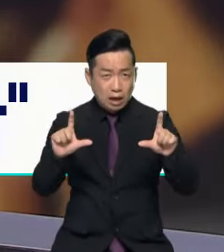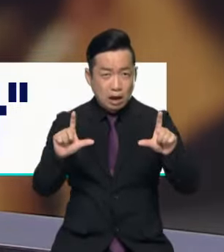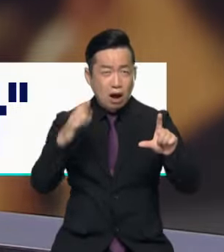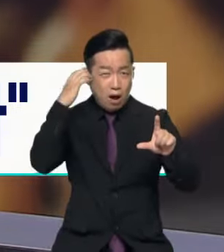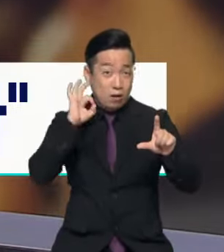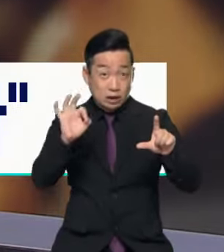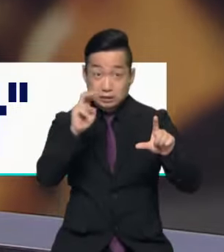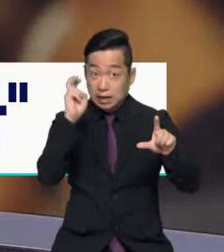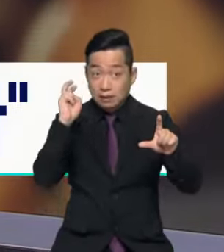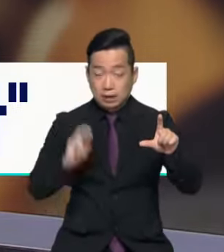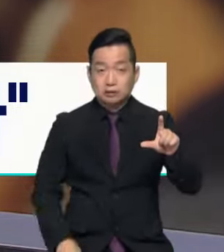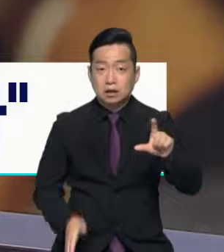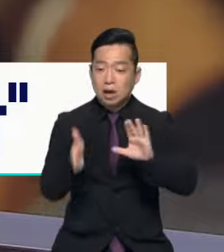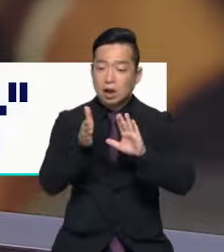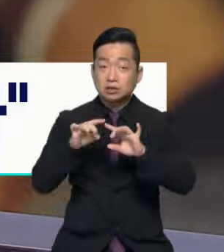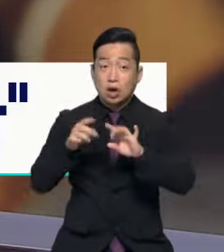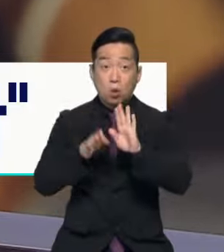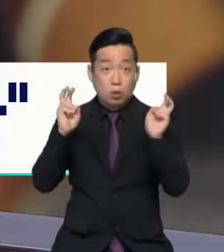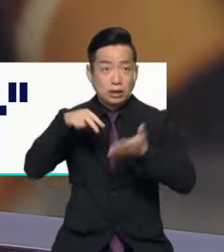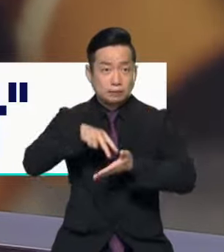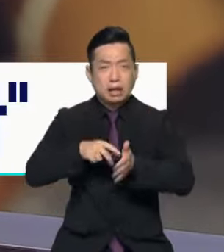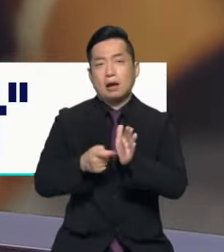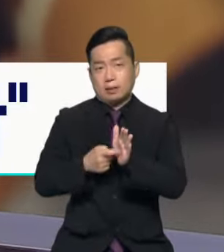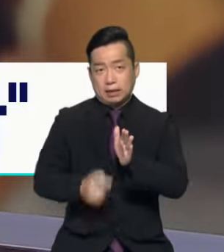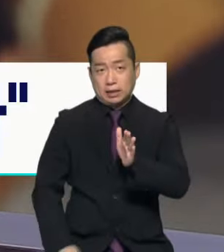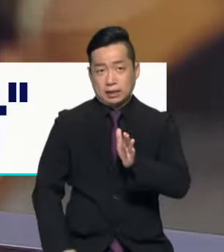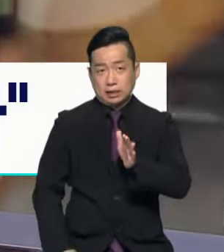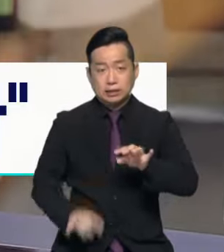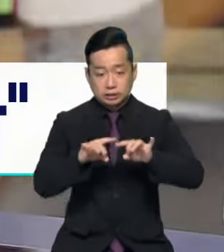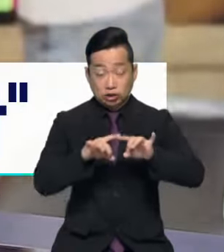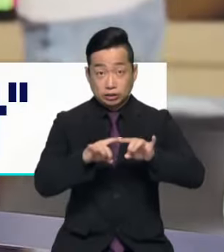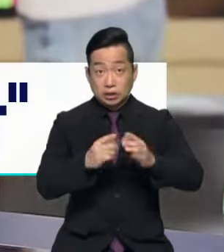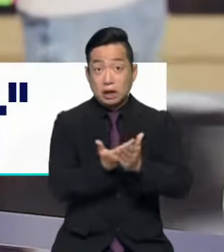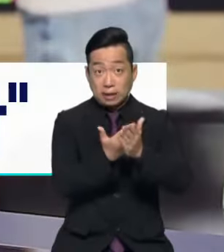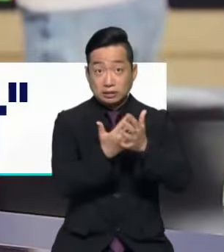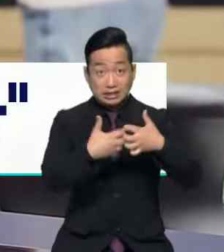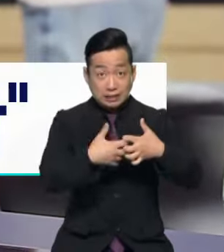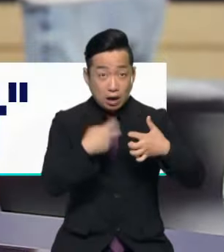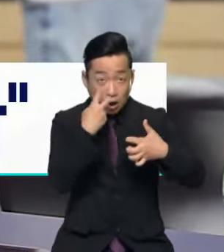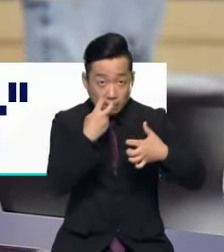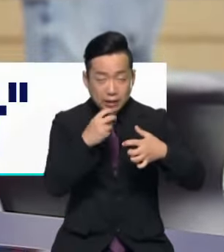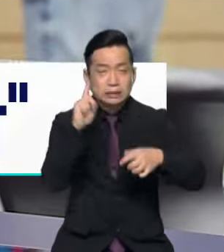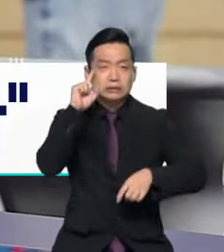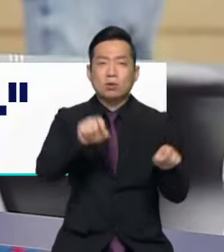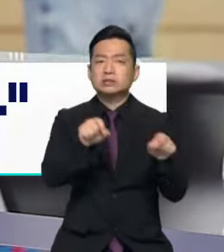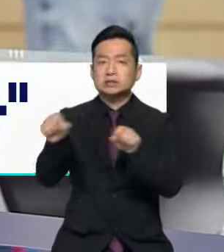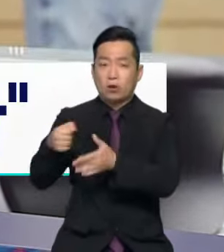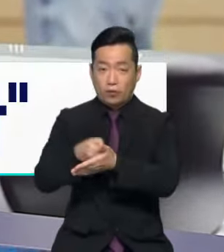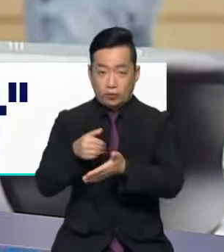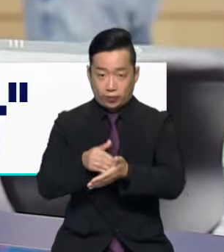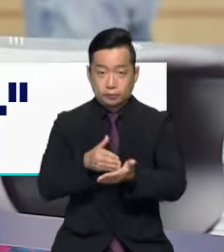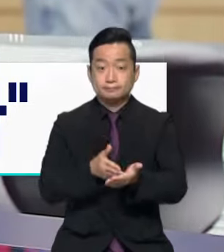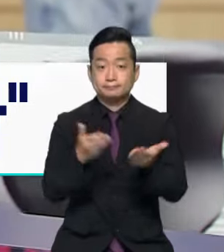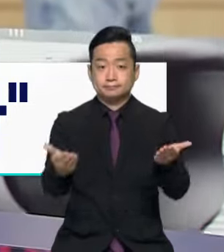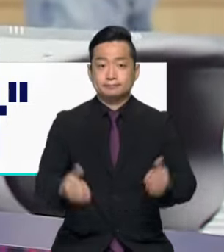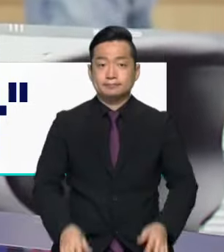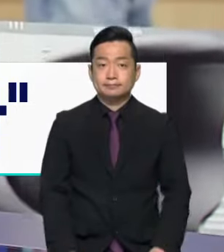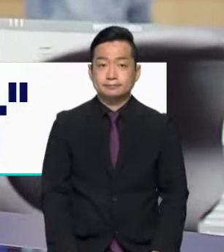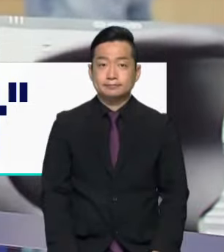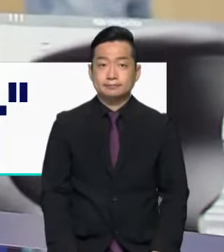예상되는 만큼 전력 당국에 비상이 걸렸습니다. 일단 발전기 정비를 보름 정도 미루기로 했습니다. 소한욱